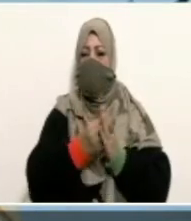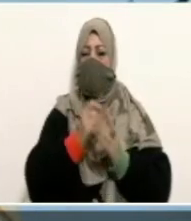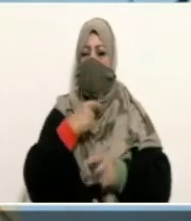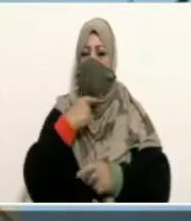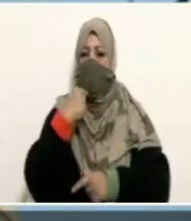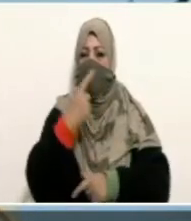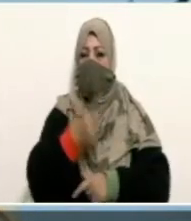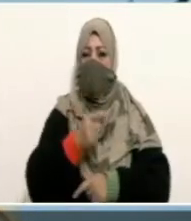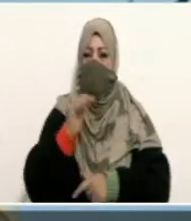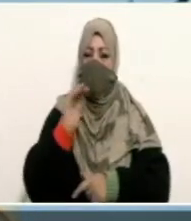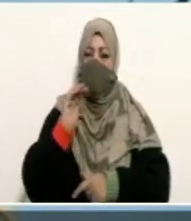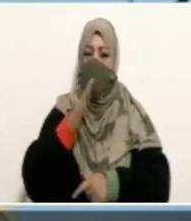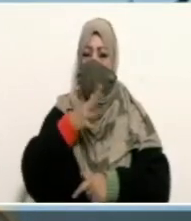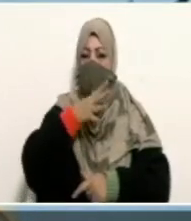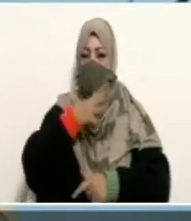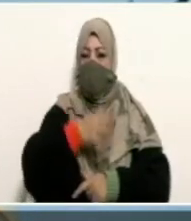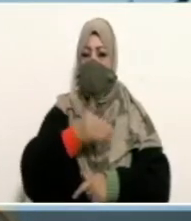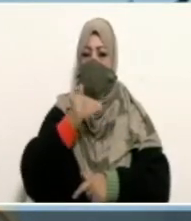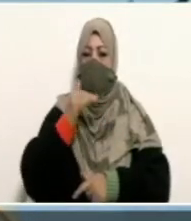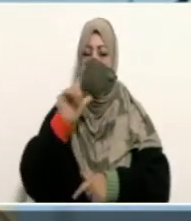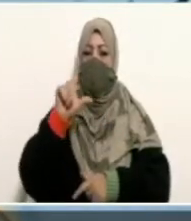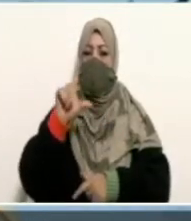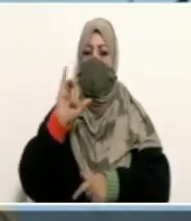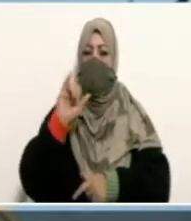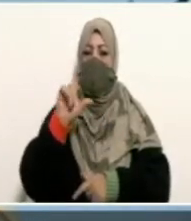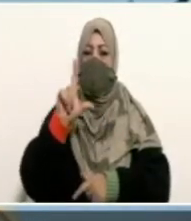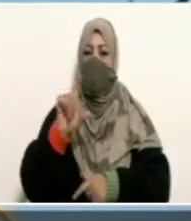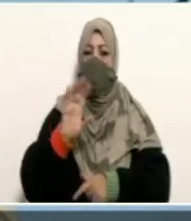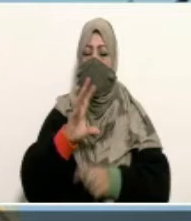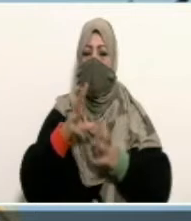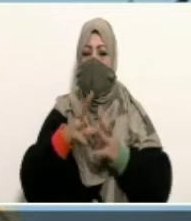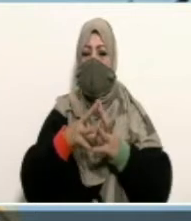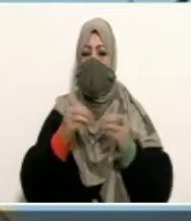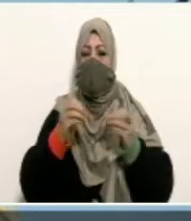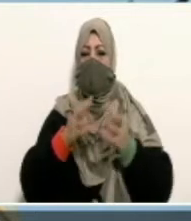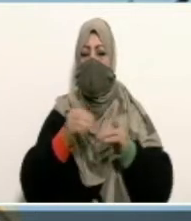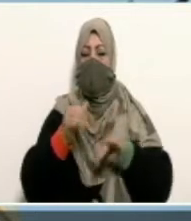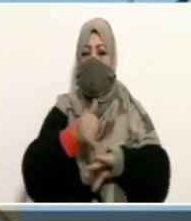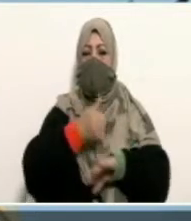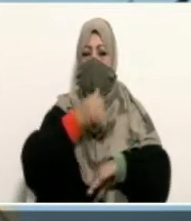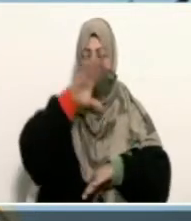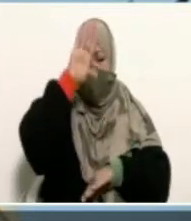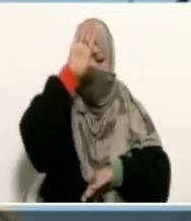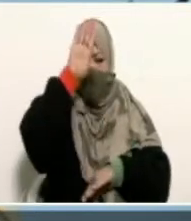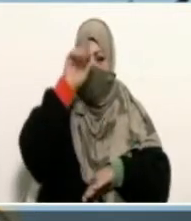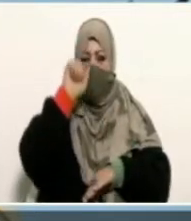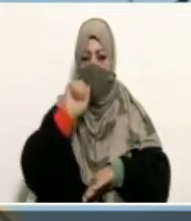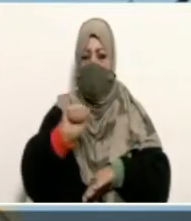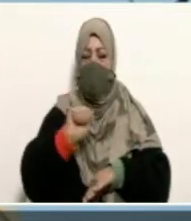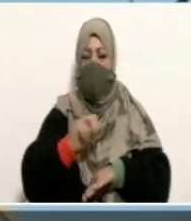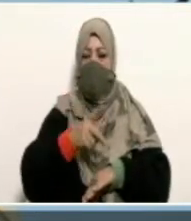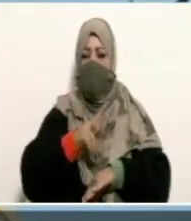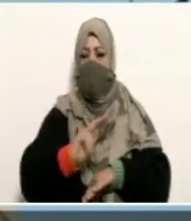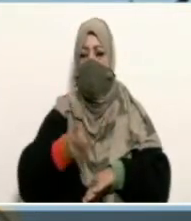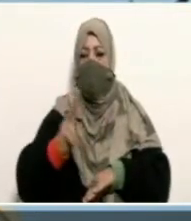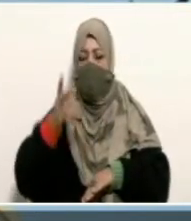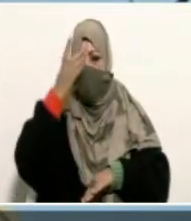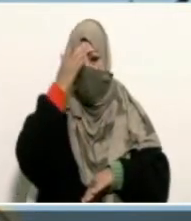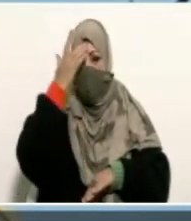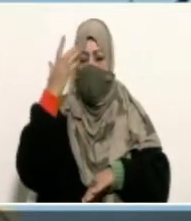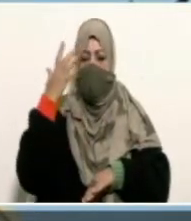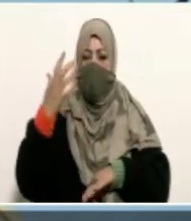وصاحب المختصر في المذهب المالكي، واختاره غيره من العلماء أنه يمنع ابتداء